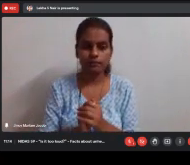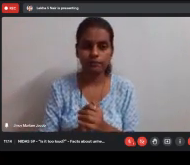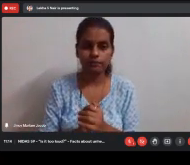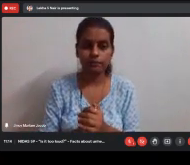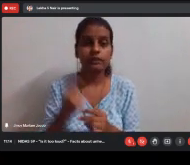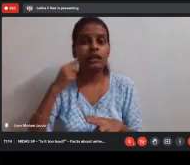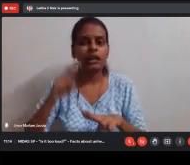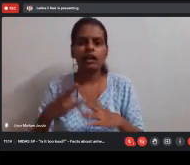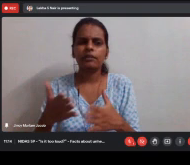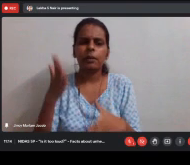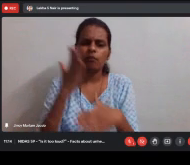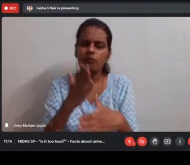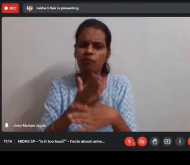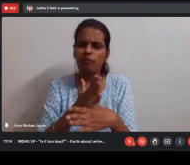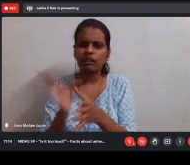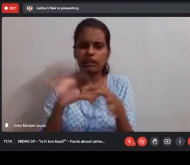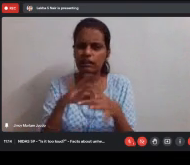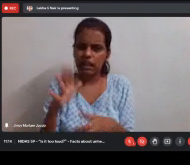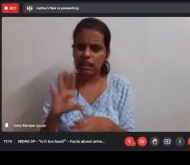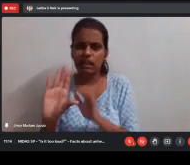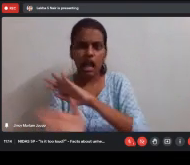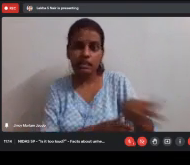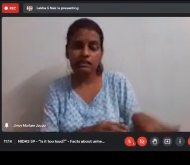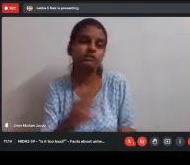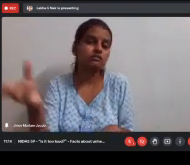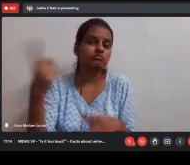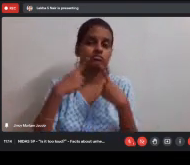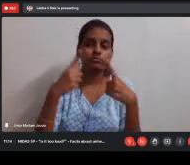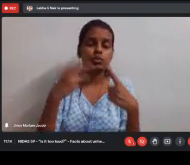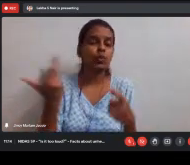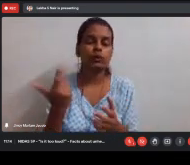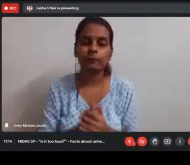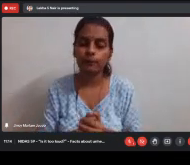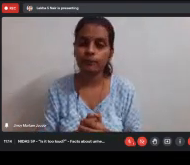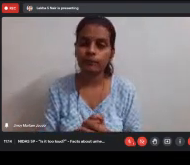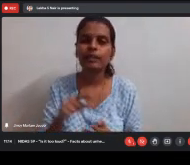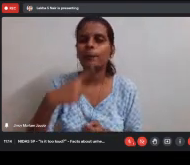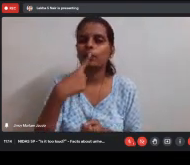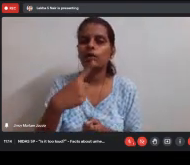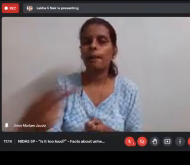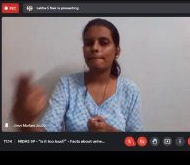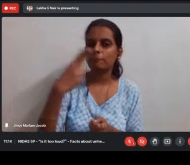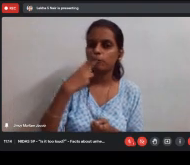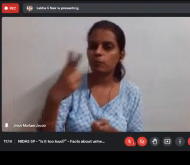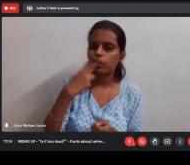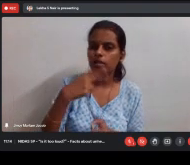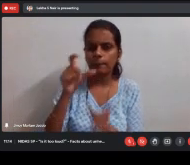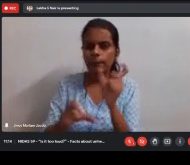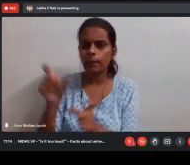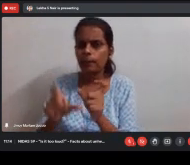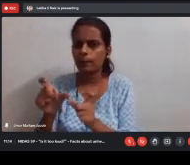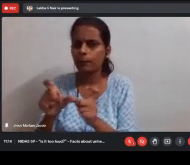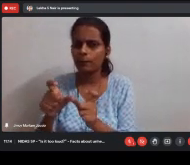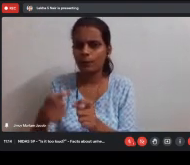ടെയിലറിംഗ് ജോബിൽ സ്ഥിരമായി ജോലി ചെയ്യുന്നവർ, ഇവർക്കൊക്കെ നമുക്ക് തൊഴിലിടങ്ങളിലെ തുടർച്ചയായിട്ടുള്ള ശബ്ദങ്ങൾക്ക് എക്സ്പോസ്ഡ്